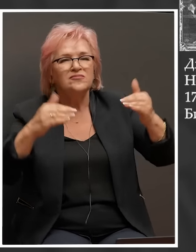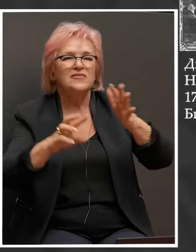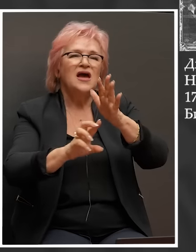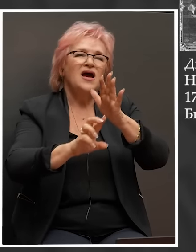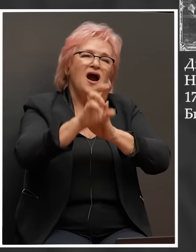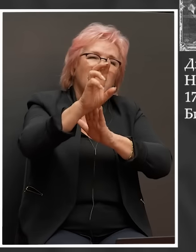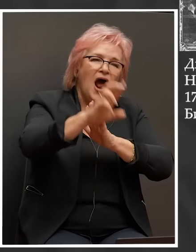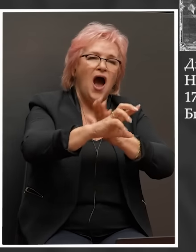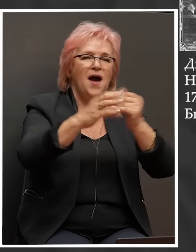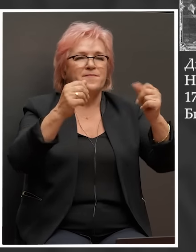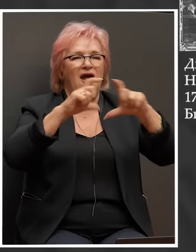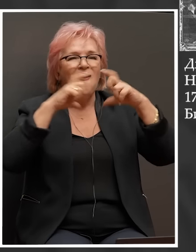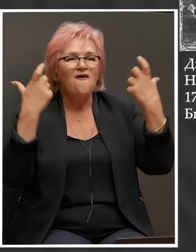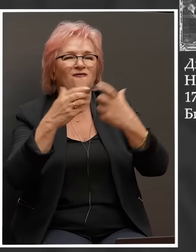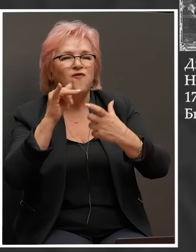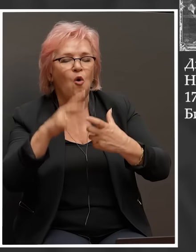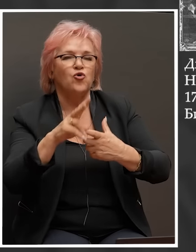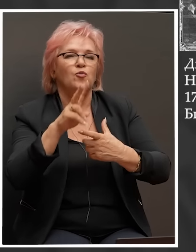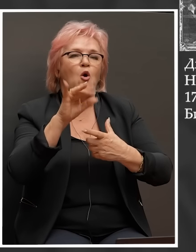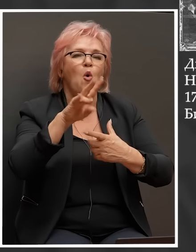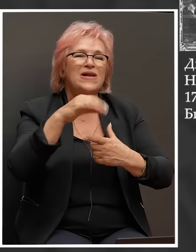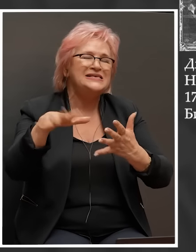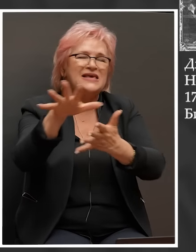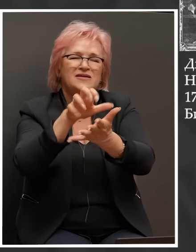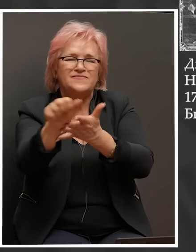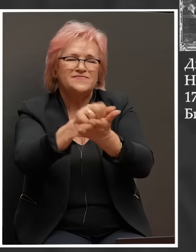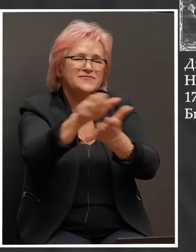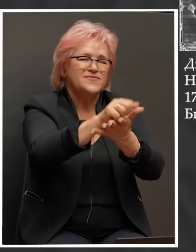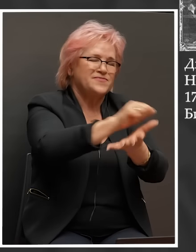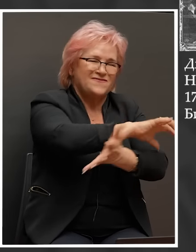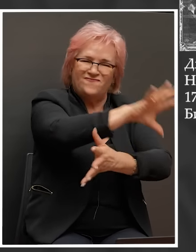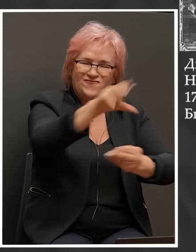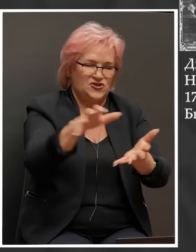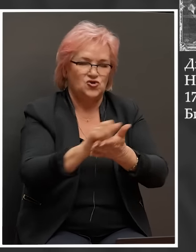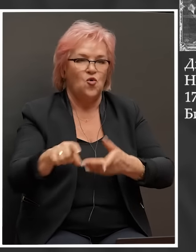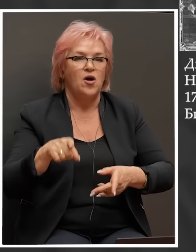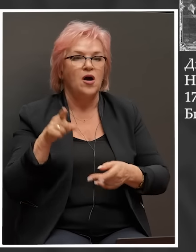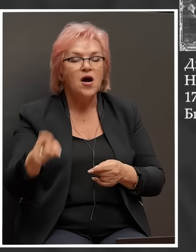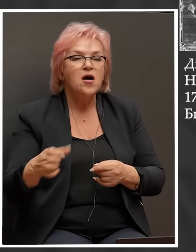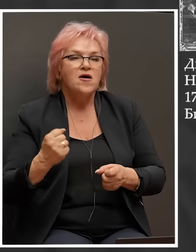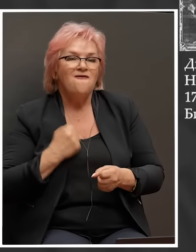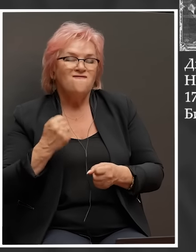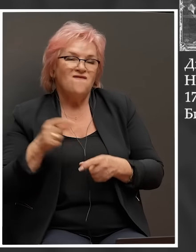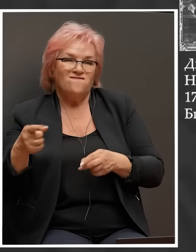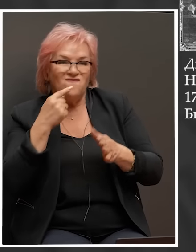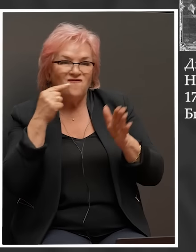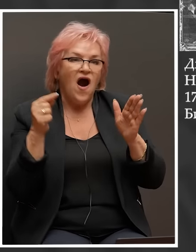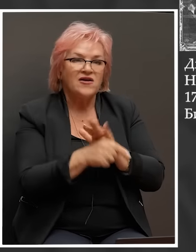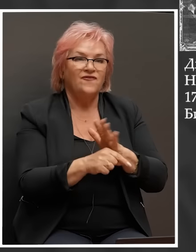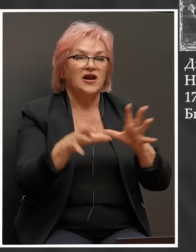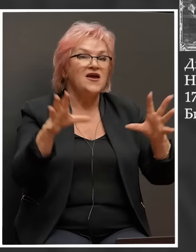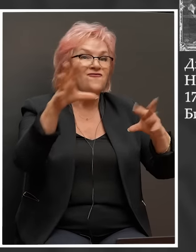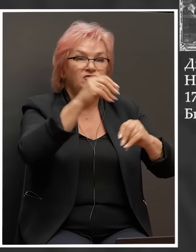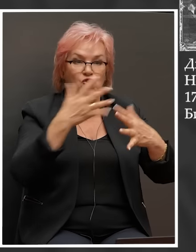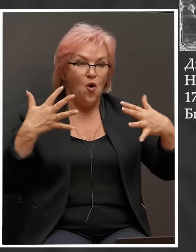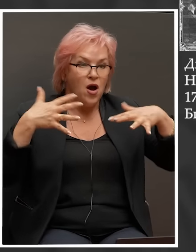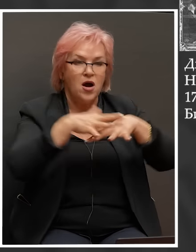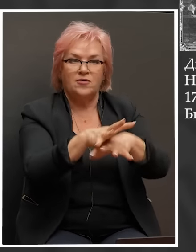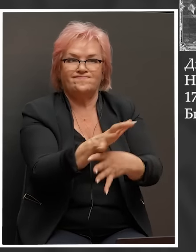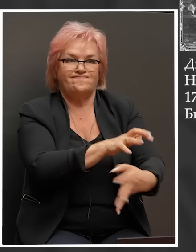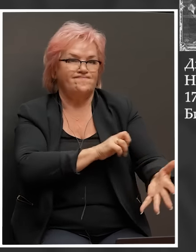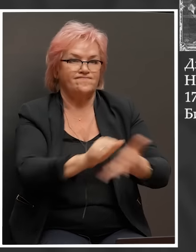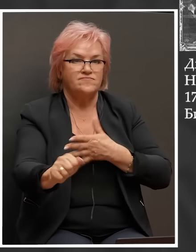храмы, форумы, колизеи, все эти прекрасные римские антики. Варвары уничтожили инфраструктуру, что, собственно говоря, обычно почему-то